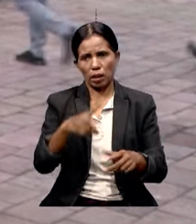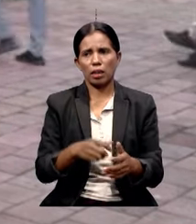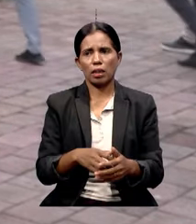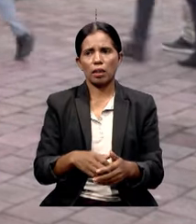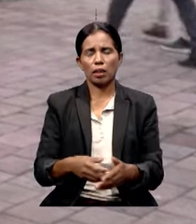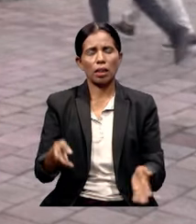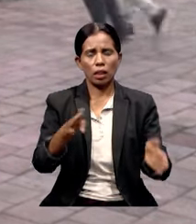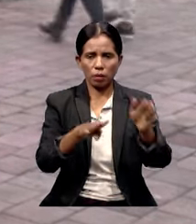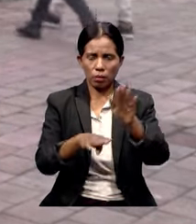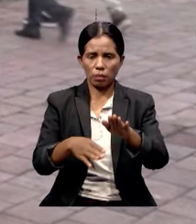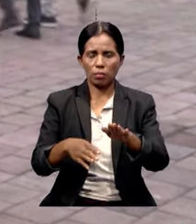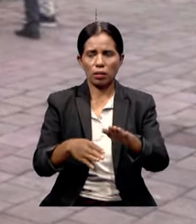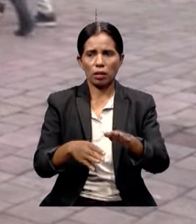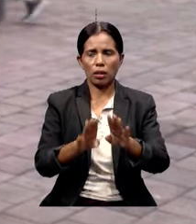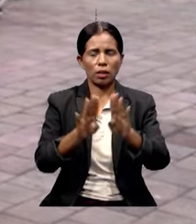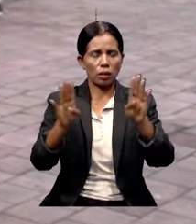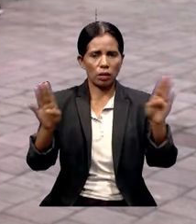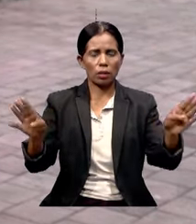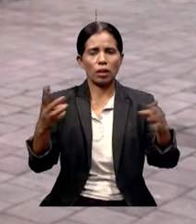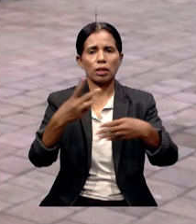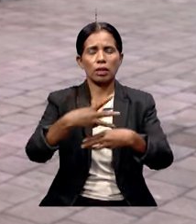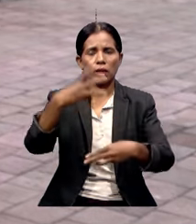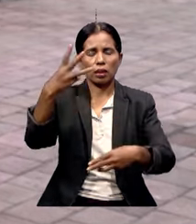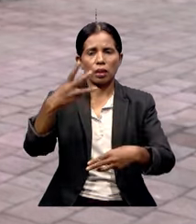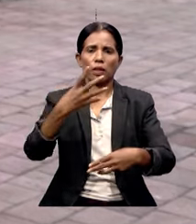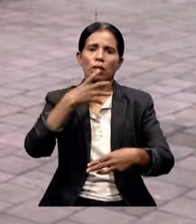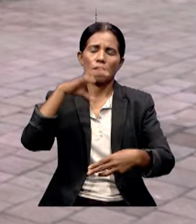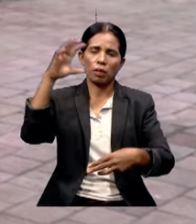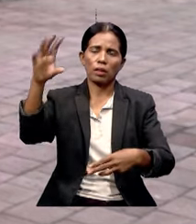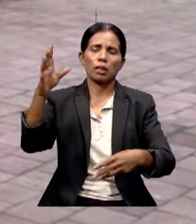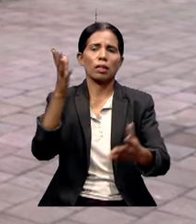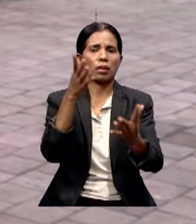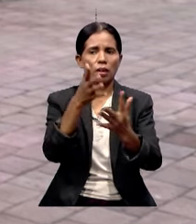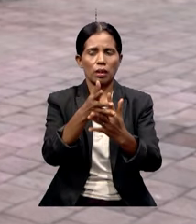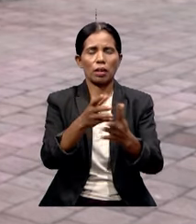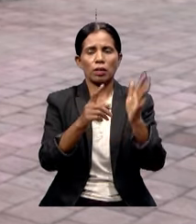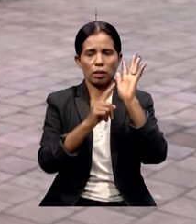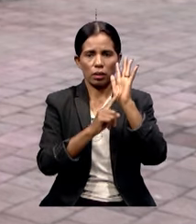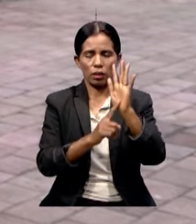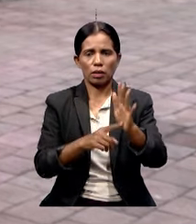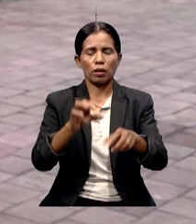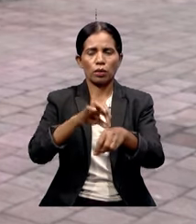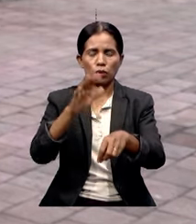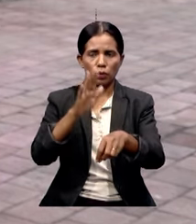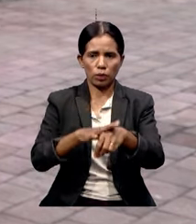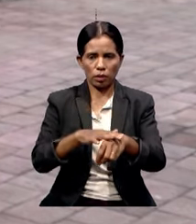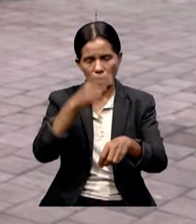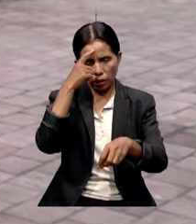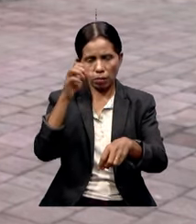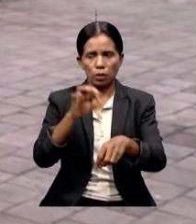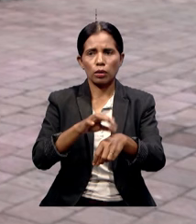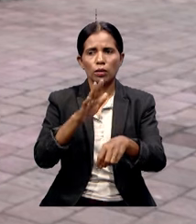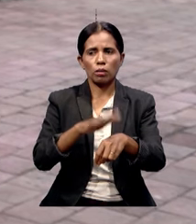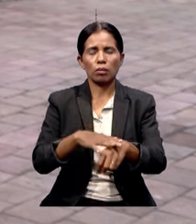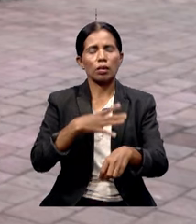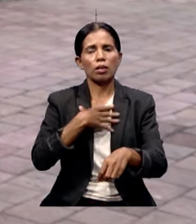aruma mos ropa loke zanela para lorong is bele tama ar bele tam hatunune susuk la betama susuk neni negoseli fate